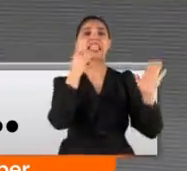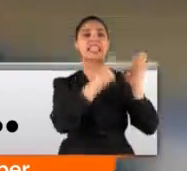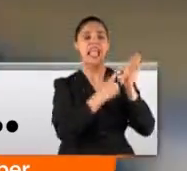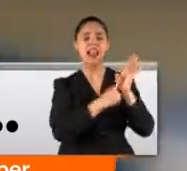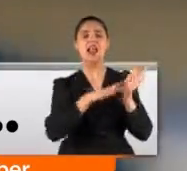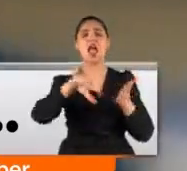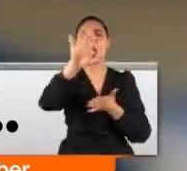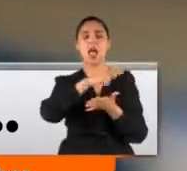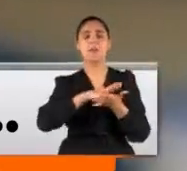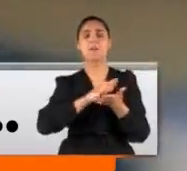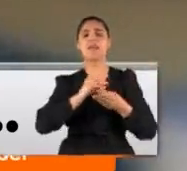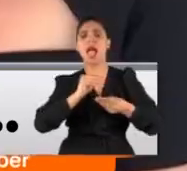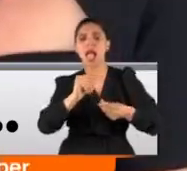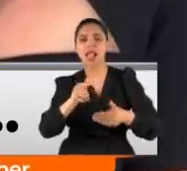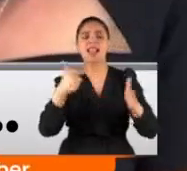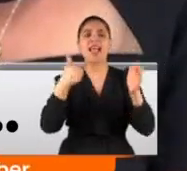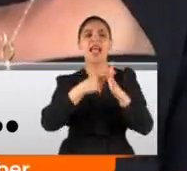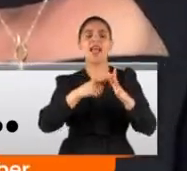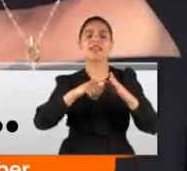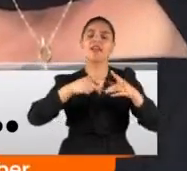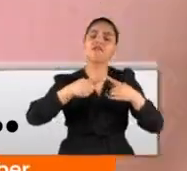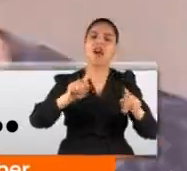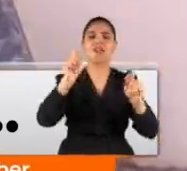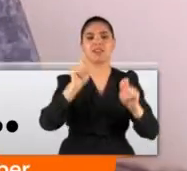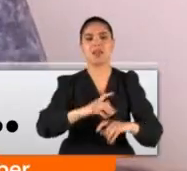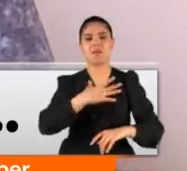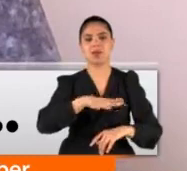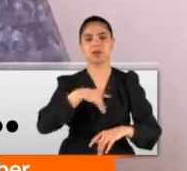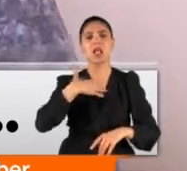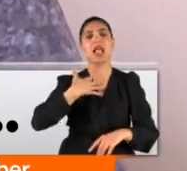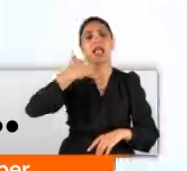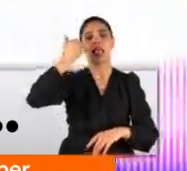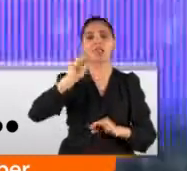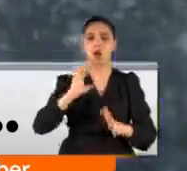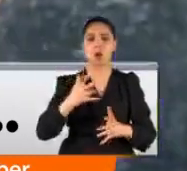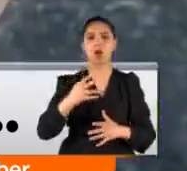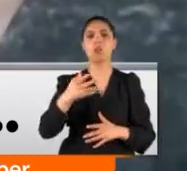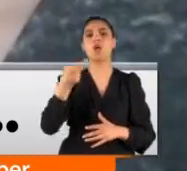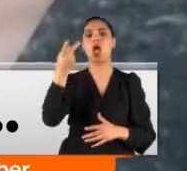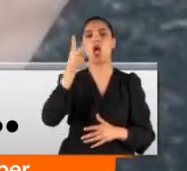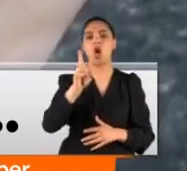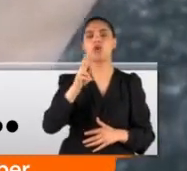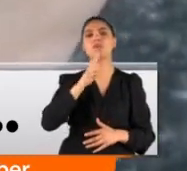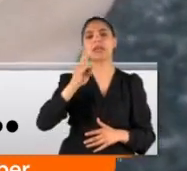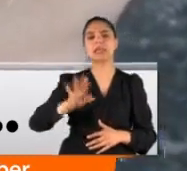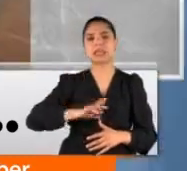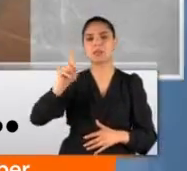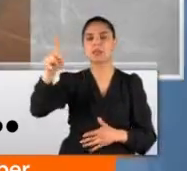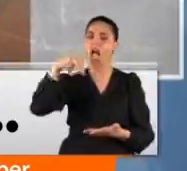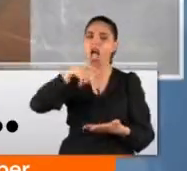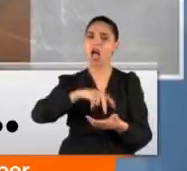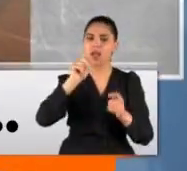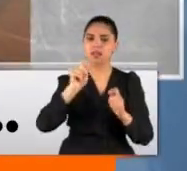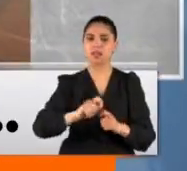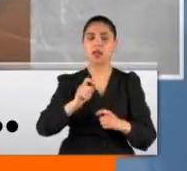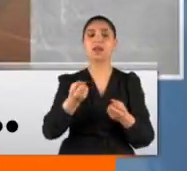kararttı, hedef şaşırtmaya çalıştı. Bence intihar etmiş olabilir. Üzülme kızım, sen ayakta dur. Ölenle ölünmez gibi cümleler kurdu bana.